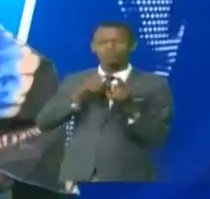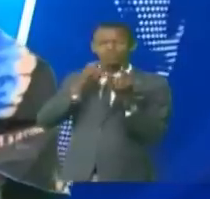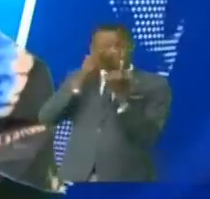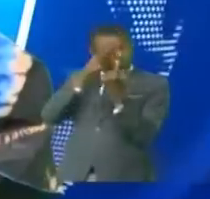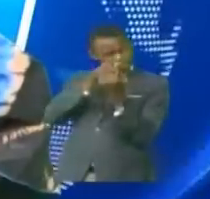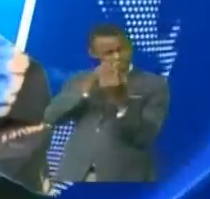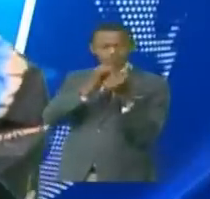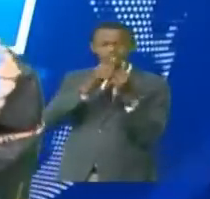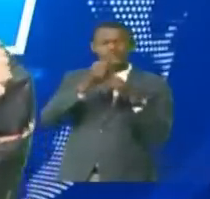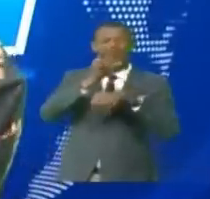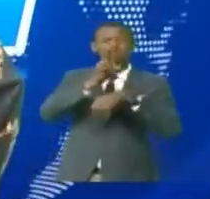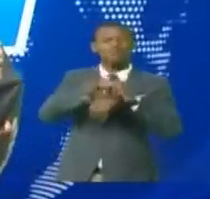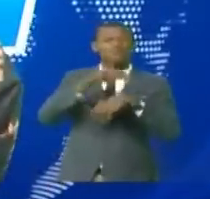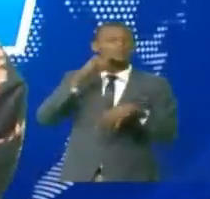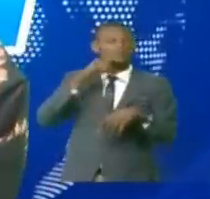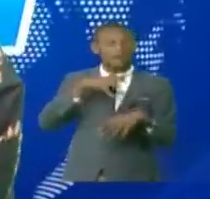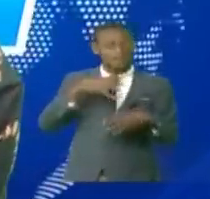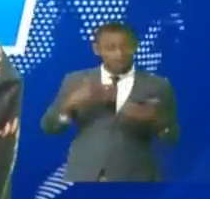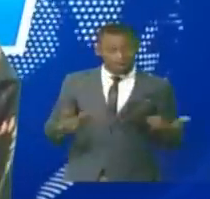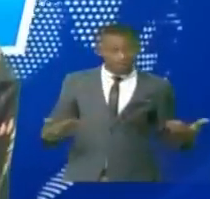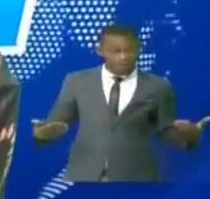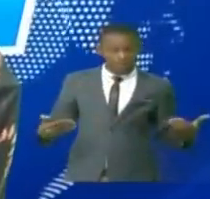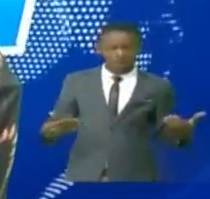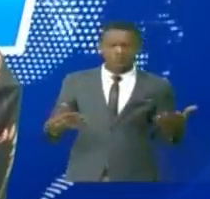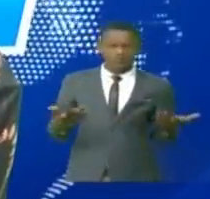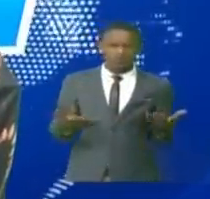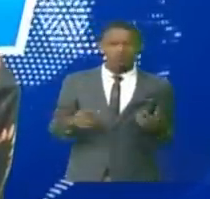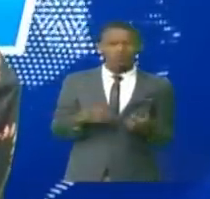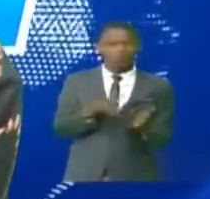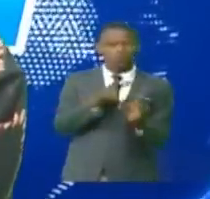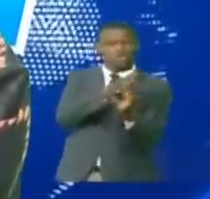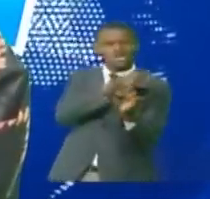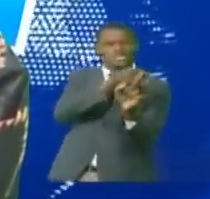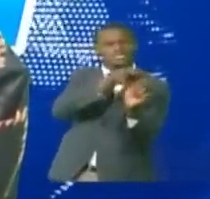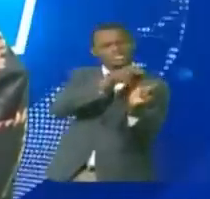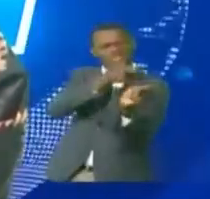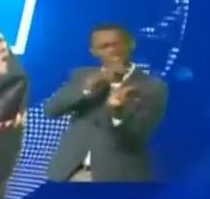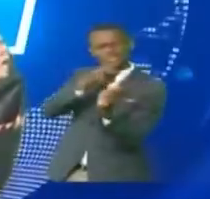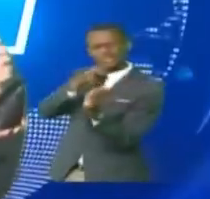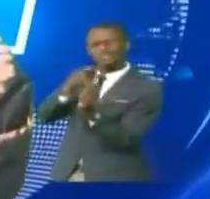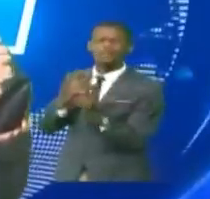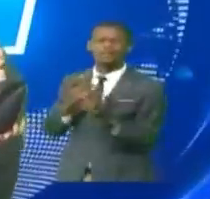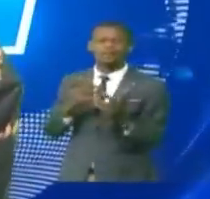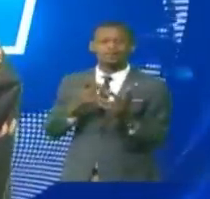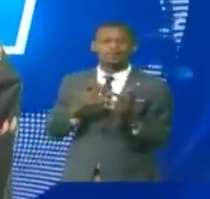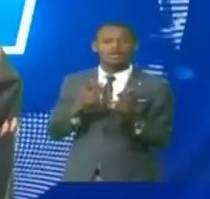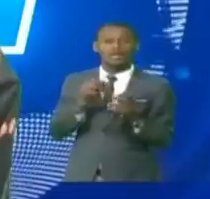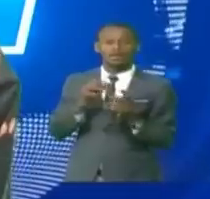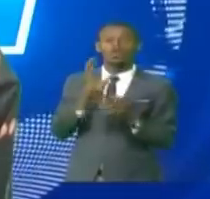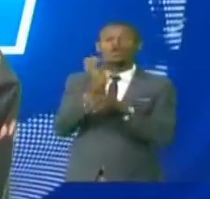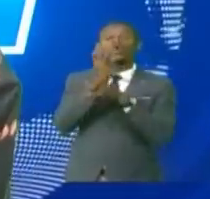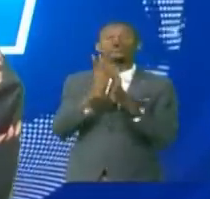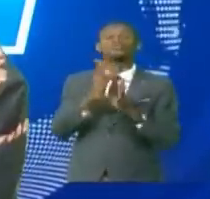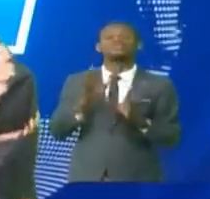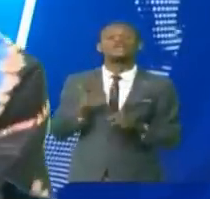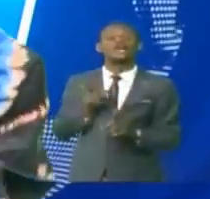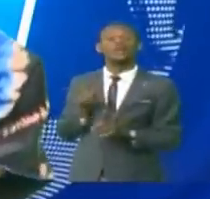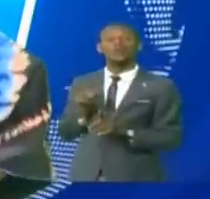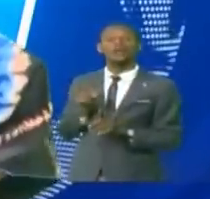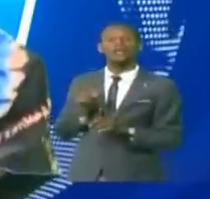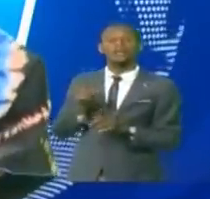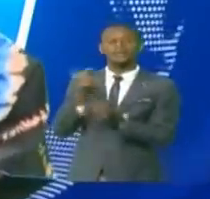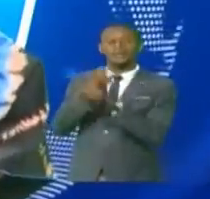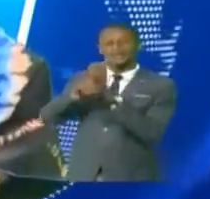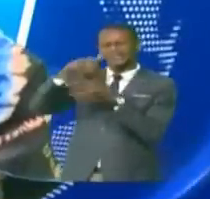à la femme et la traite de personnes avec une commission de l'Union africaine en charge de